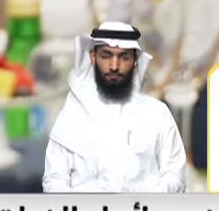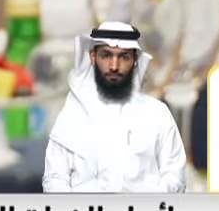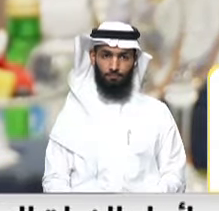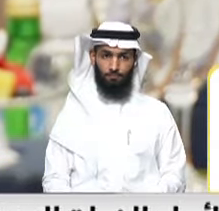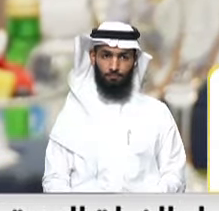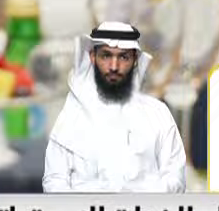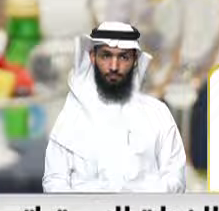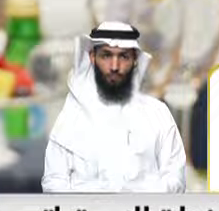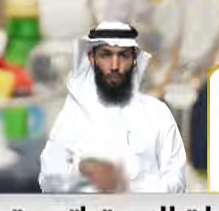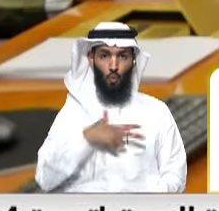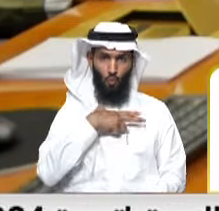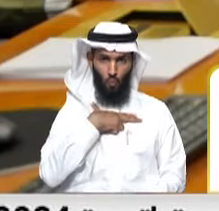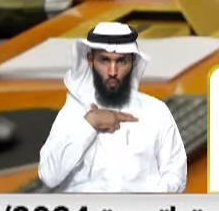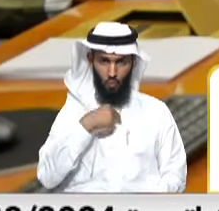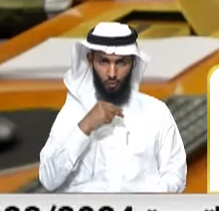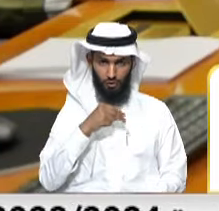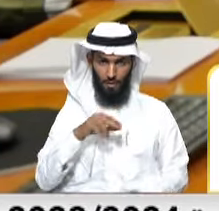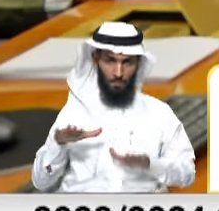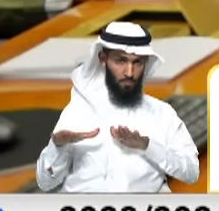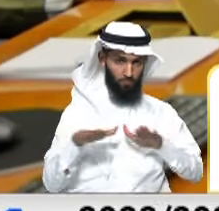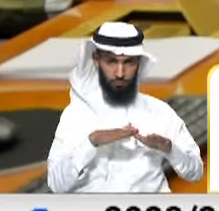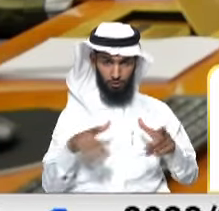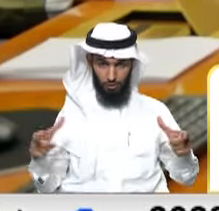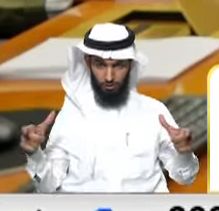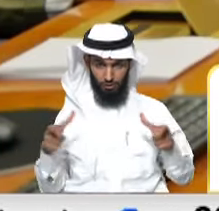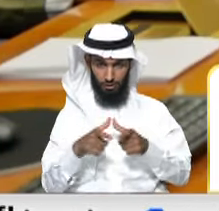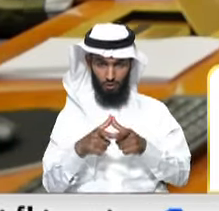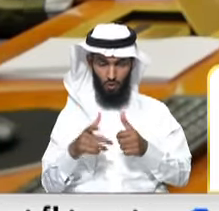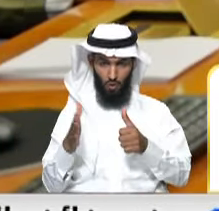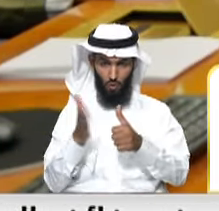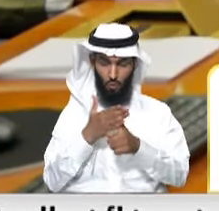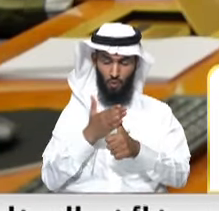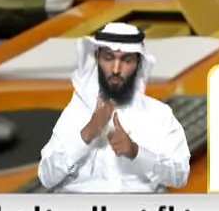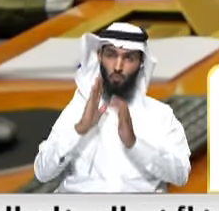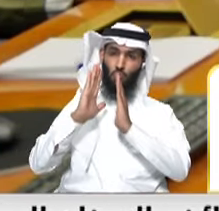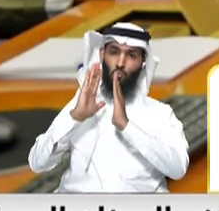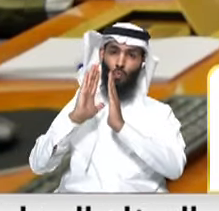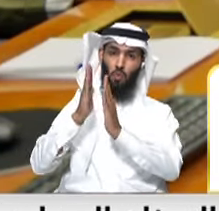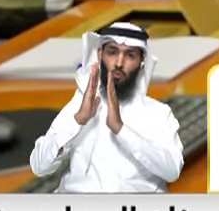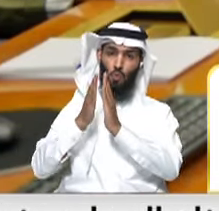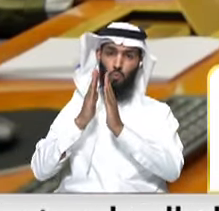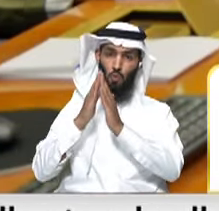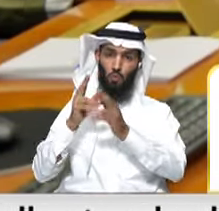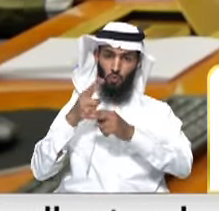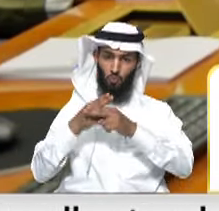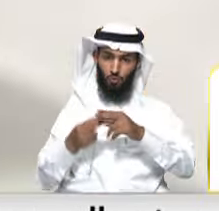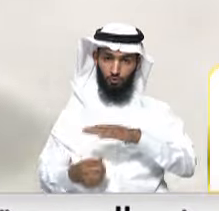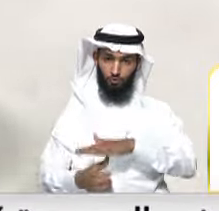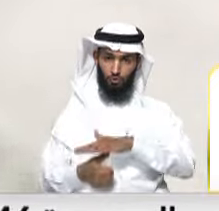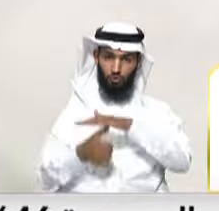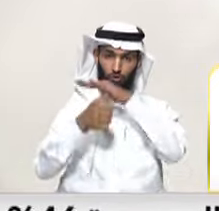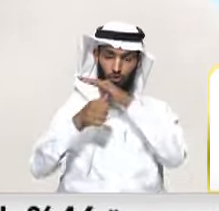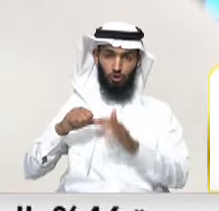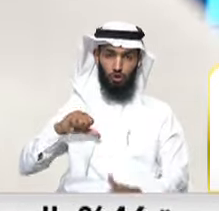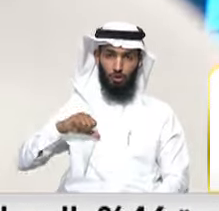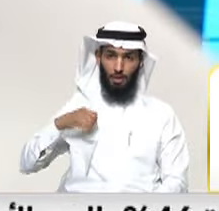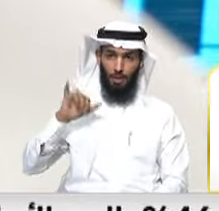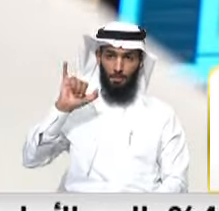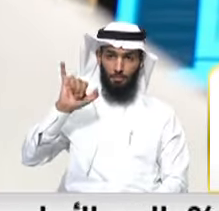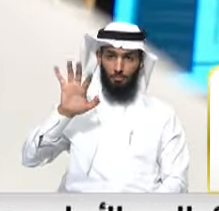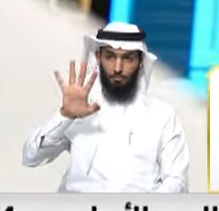استهل مجلس الوزراء اجتماعه بتقديم خالص التهاني والتبريكات إلى مقام حضرة صاحب السمو أمير البلاد الشيخ مشعل